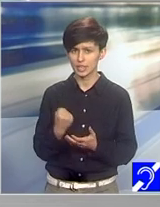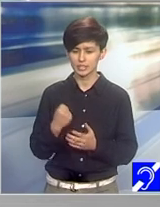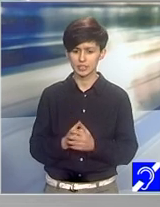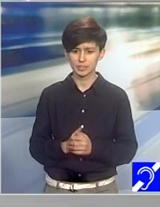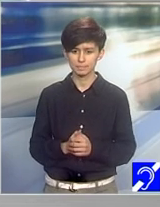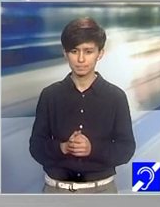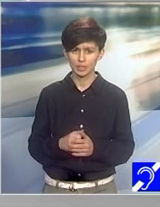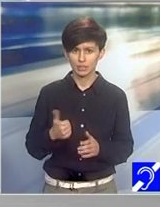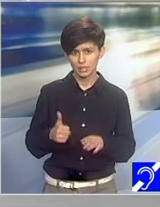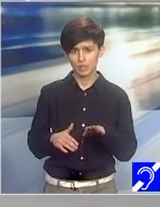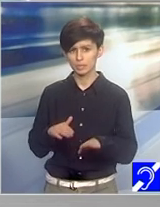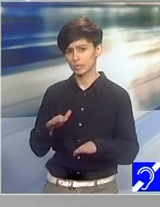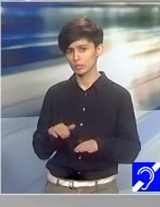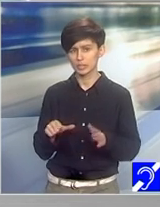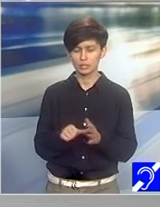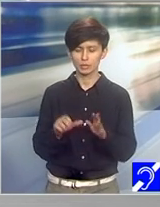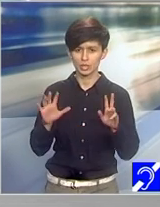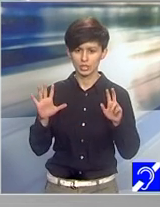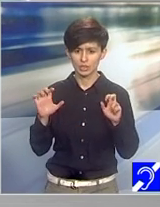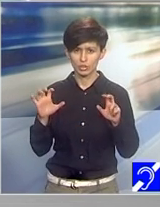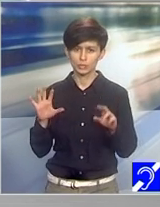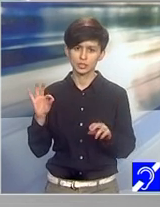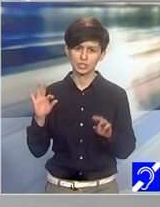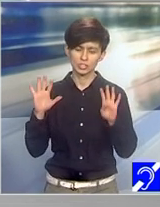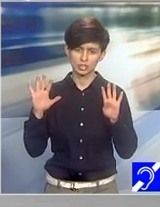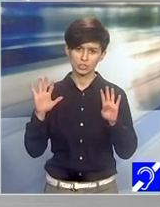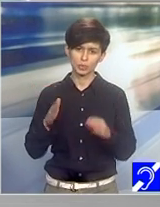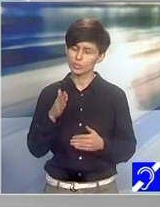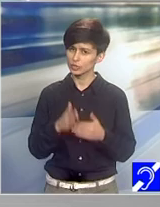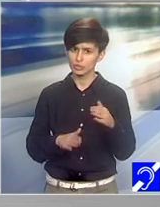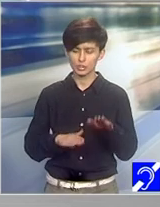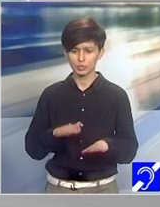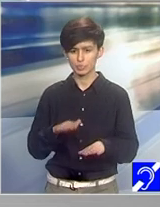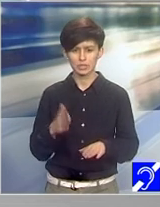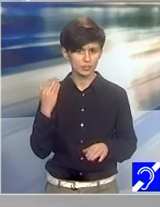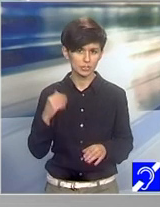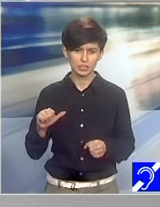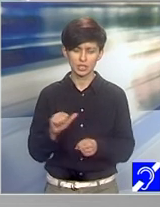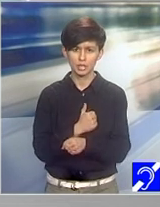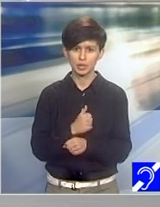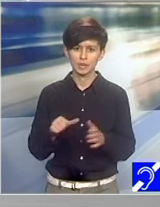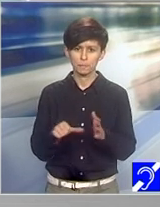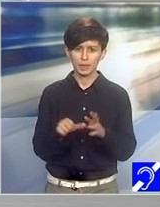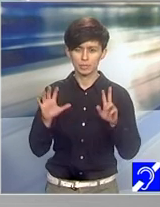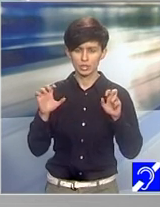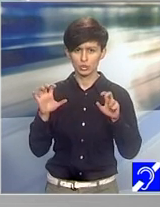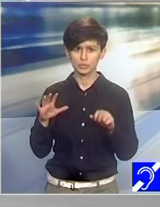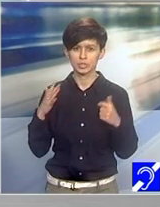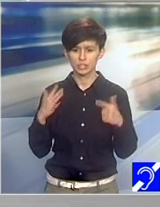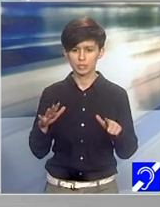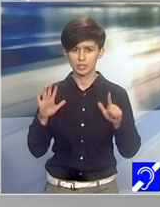pas, iar ultimul pas a fost declararea independenței în mai 1877